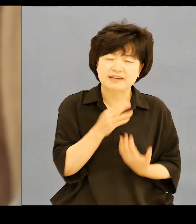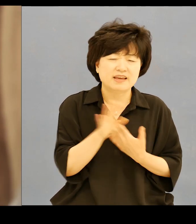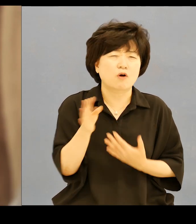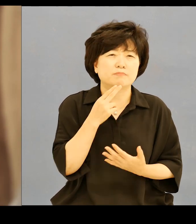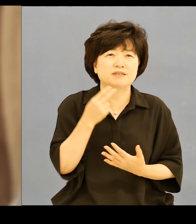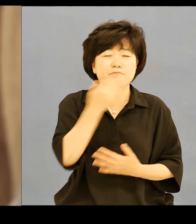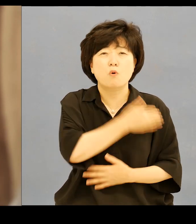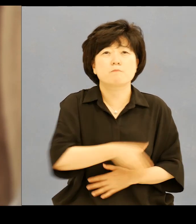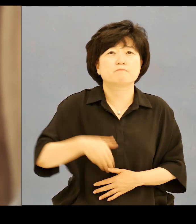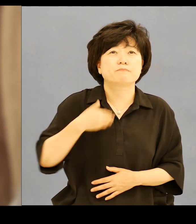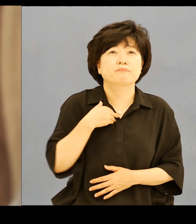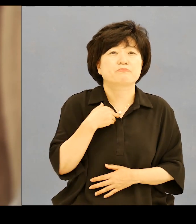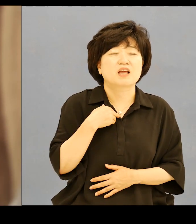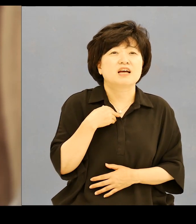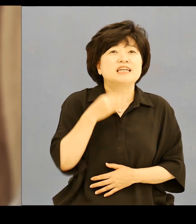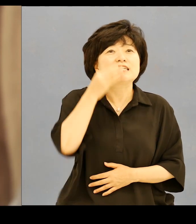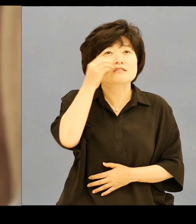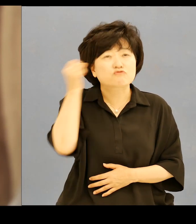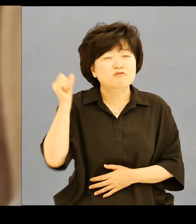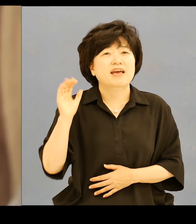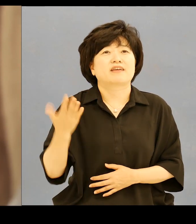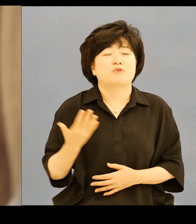익숙해져야 되고